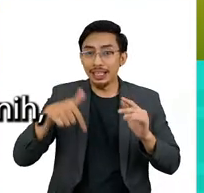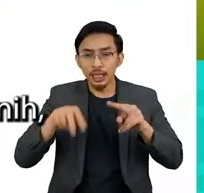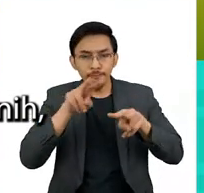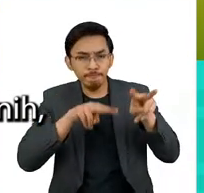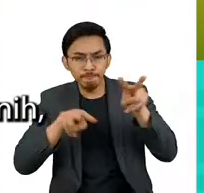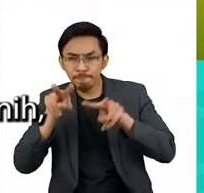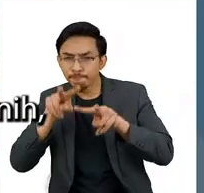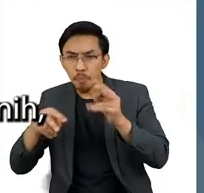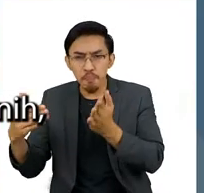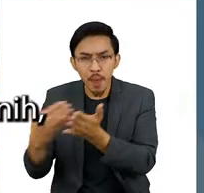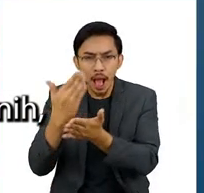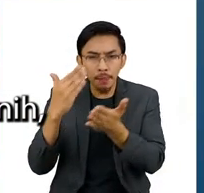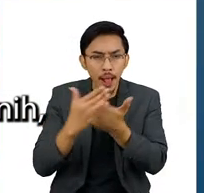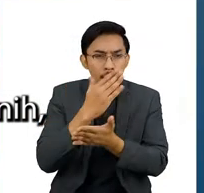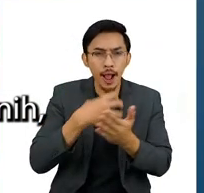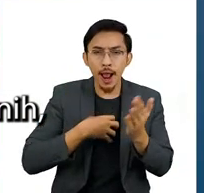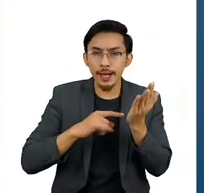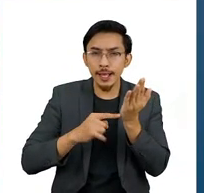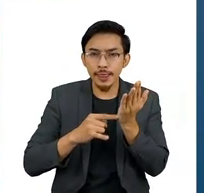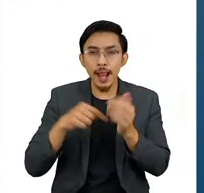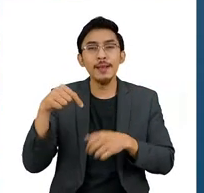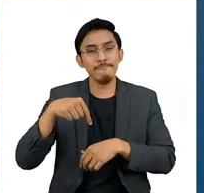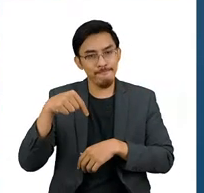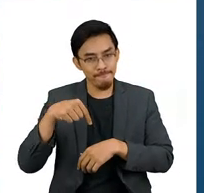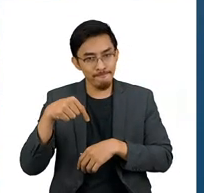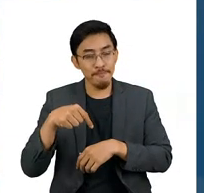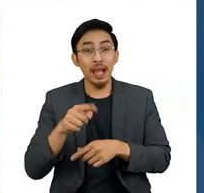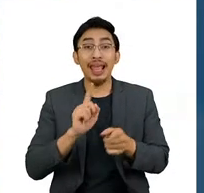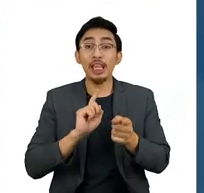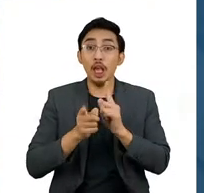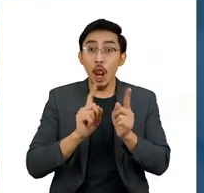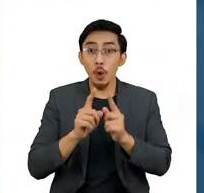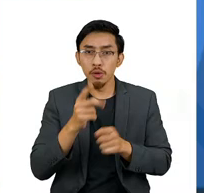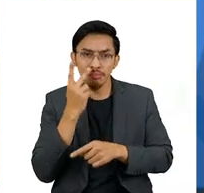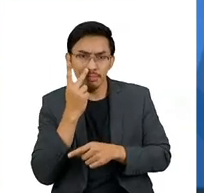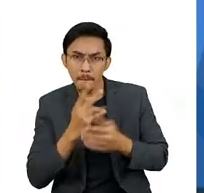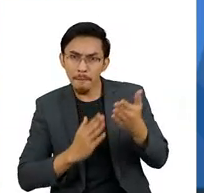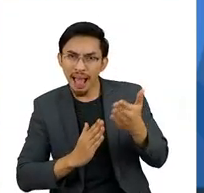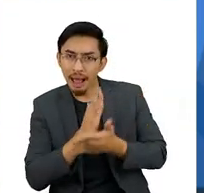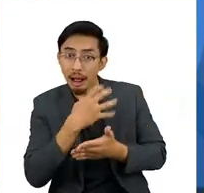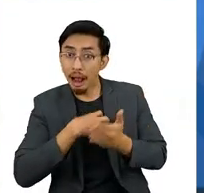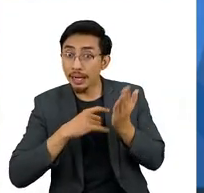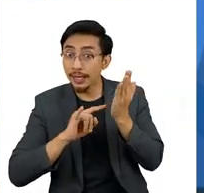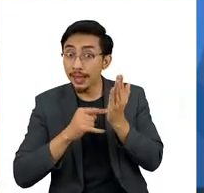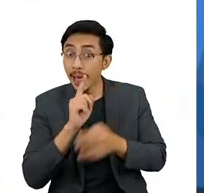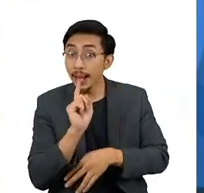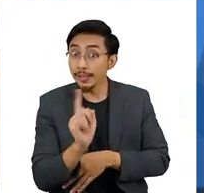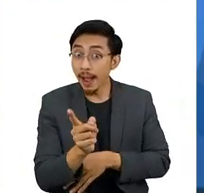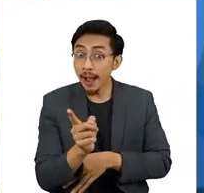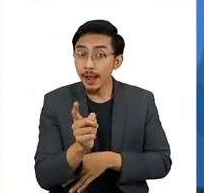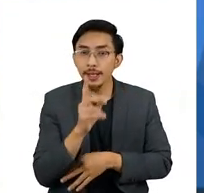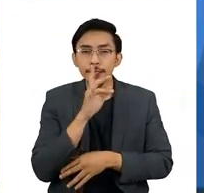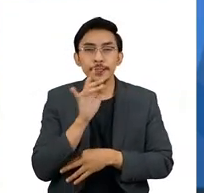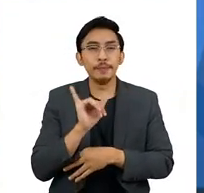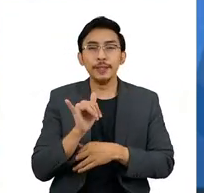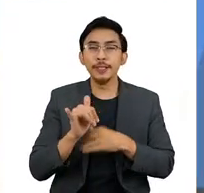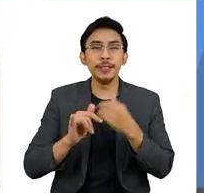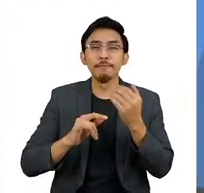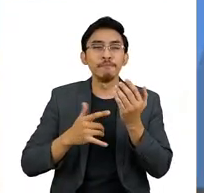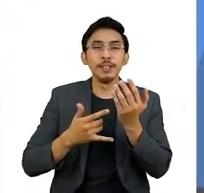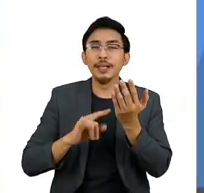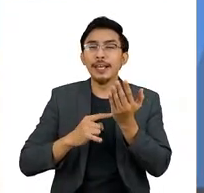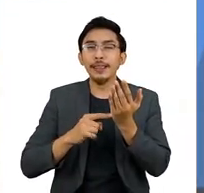melakukan pemantauan pelanggaran hak-hak pijit Annisa via Jadi kalau menghadapi pelanggaran hak digital seperti mengalami serangan